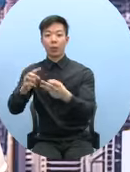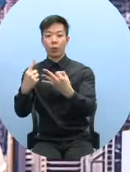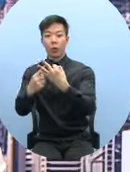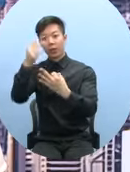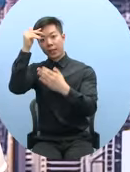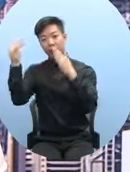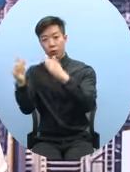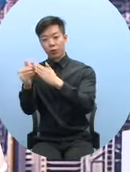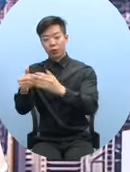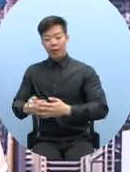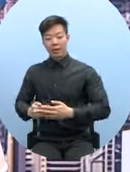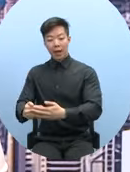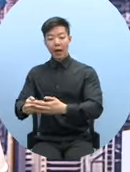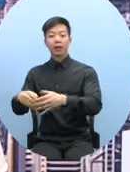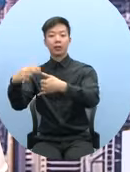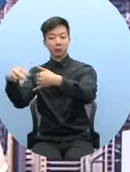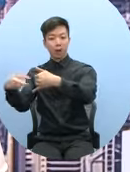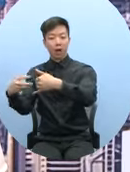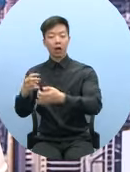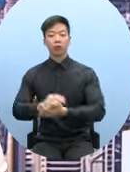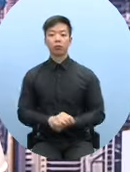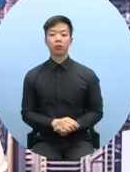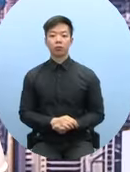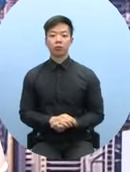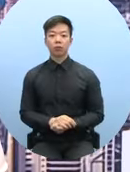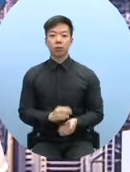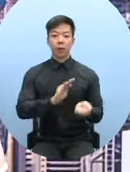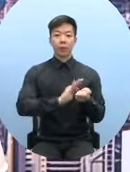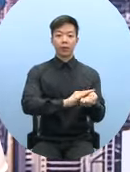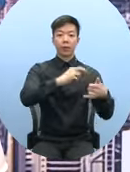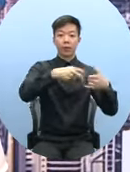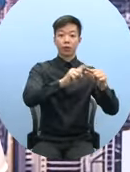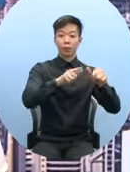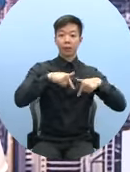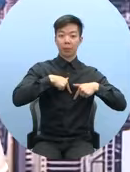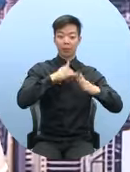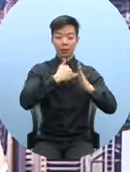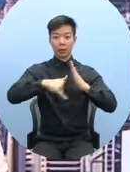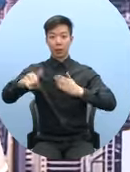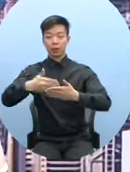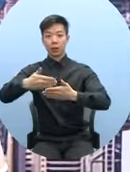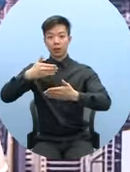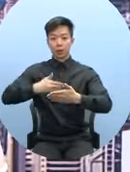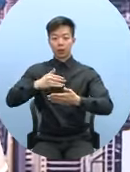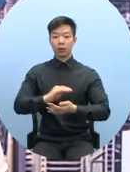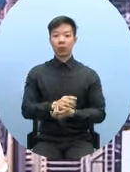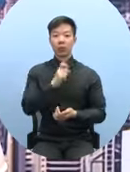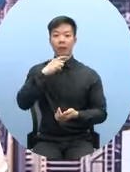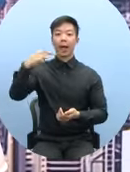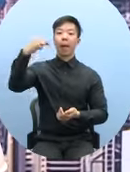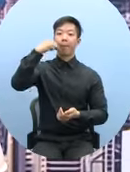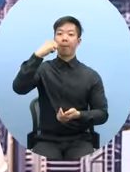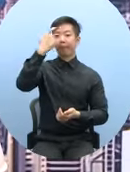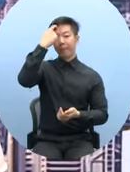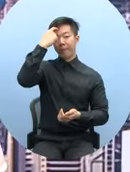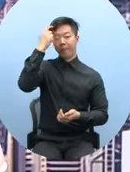親王醫院咧係做呢個產前檢查。咁呢啲孕婦咧離開檢疫中心之前咧，佢哋會先接受呢個體